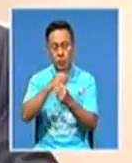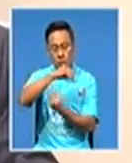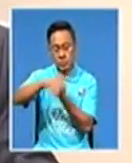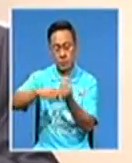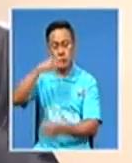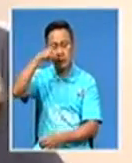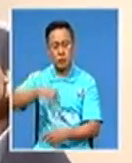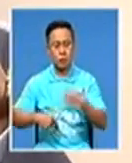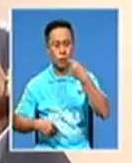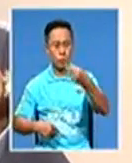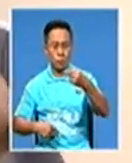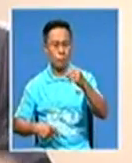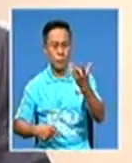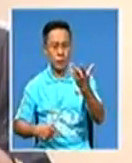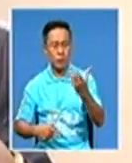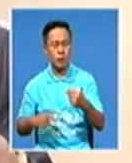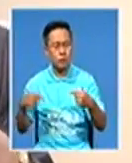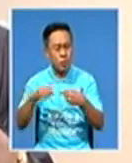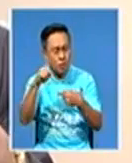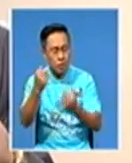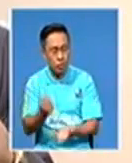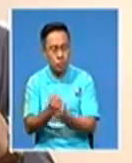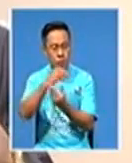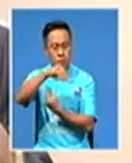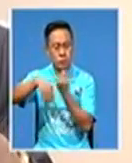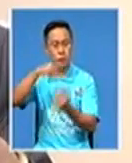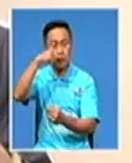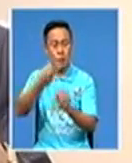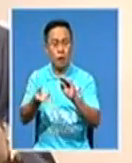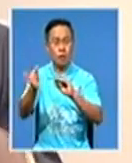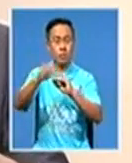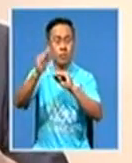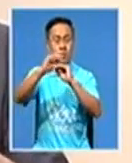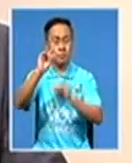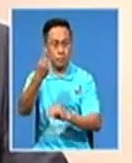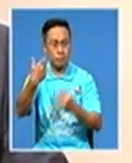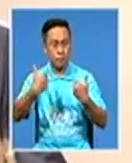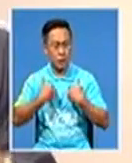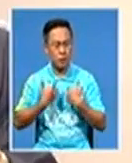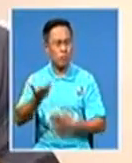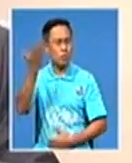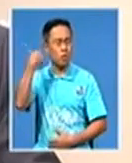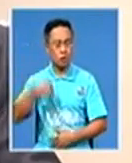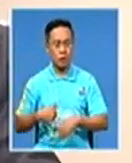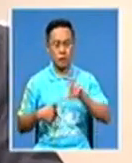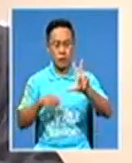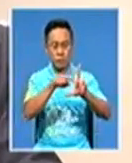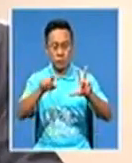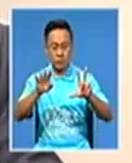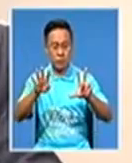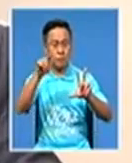แต่นี่ตัวไหนเราจะทำให้เศรษฐกิจเราโตไปจากที่เคยได้ประมาณ 3% หรือ 4%